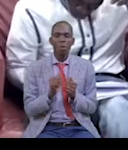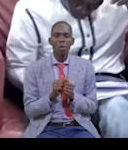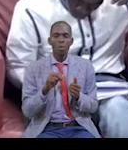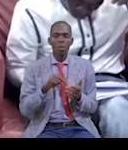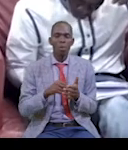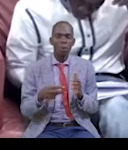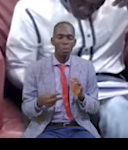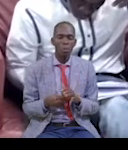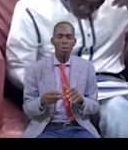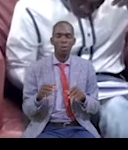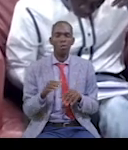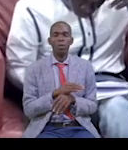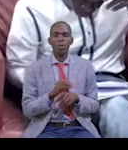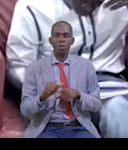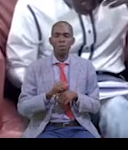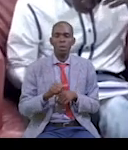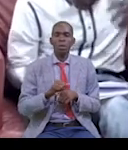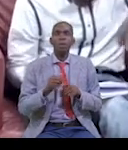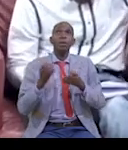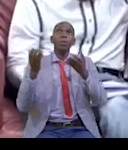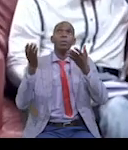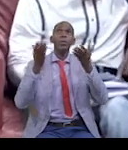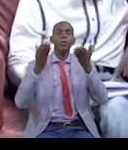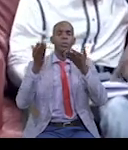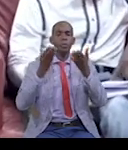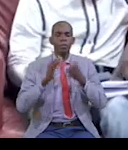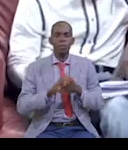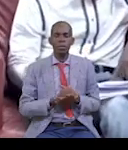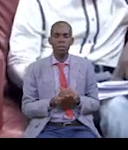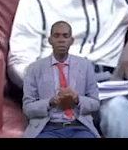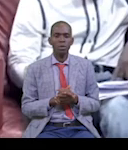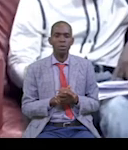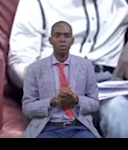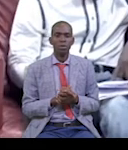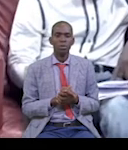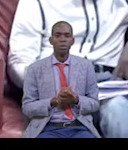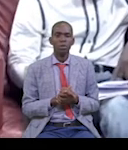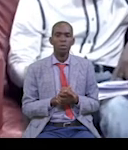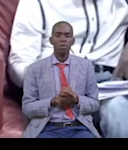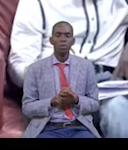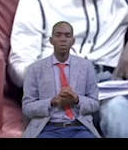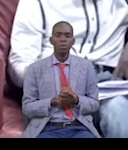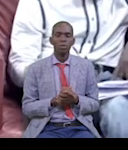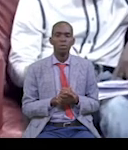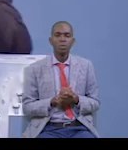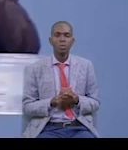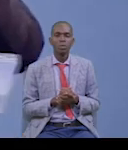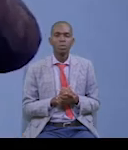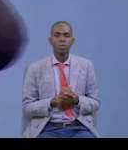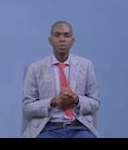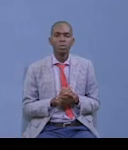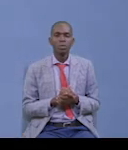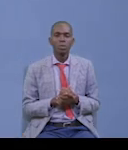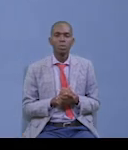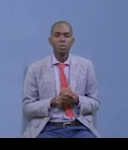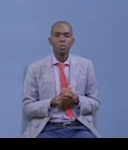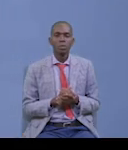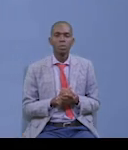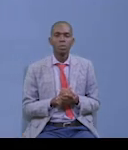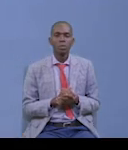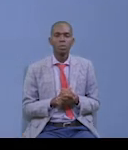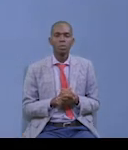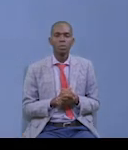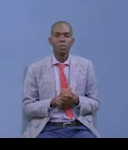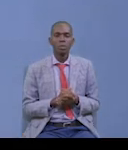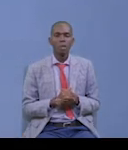practical, positive service. జ్ఞానులైన వారు సానుకూలమైన దృక్పథంతో ఉద్దేశపూర్వకంగా ఫలవంతమైన విధానంతో వారి జీవితాన్ని